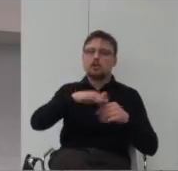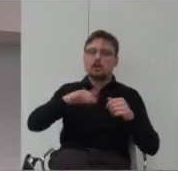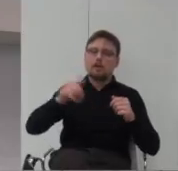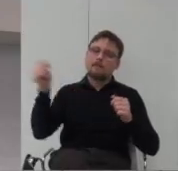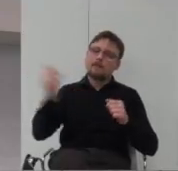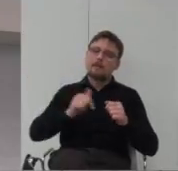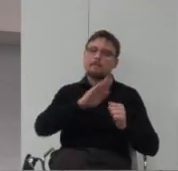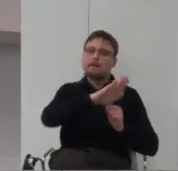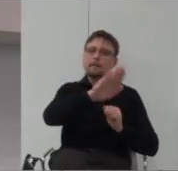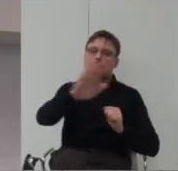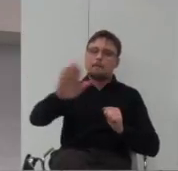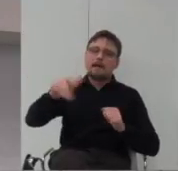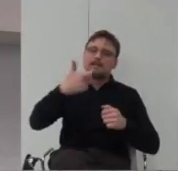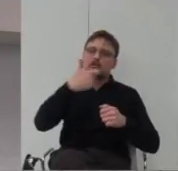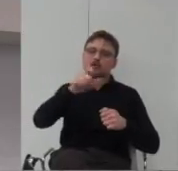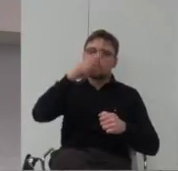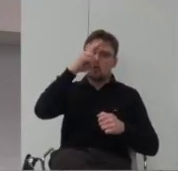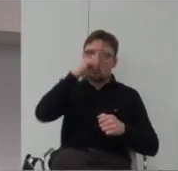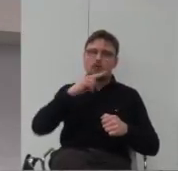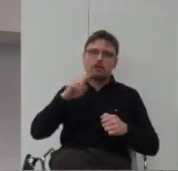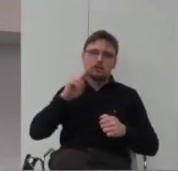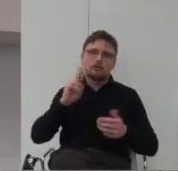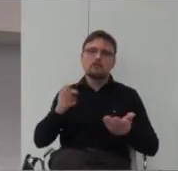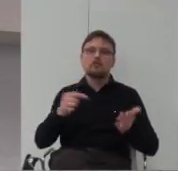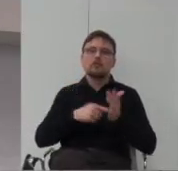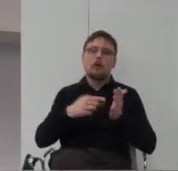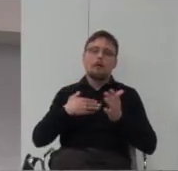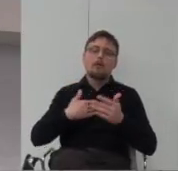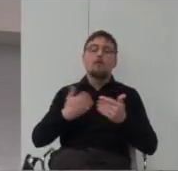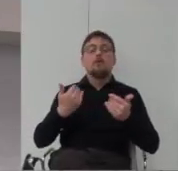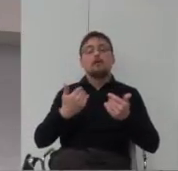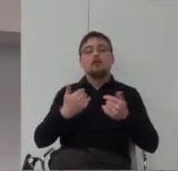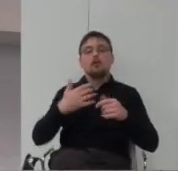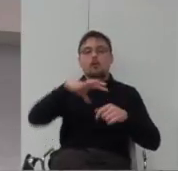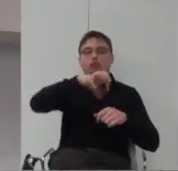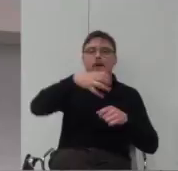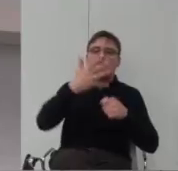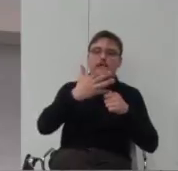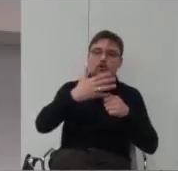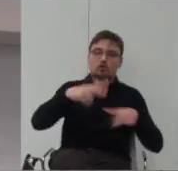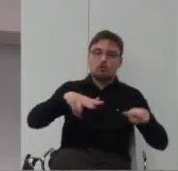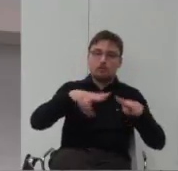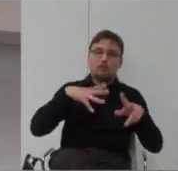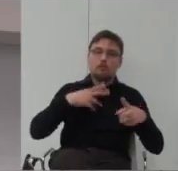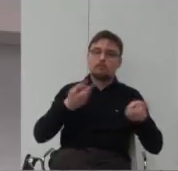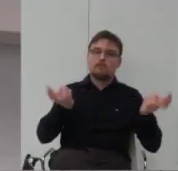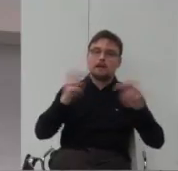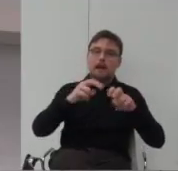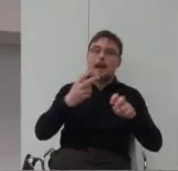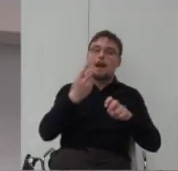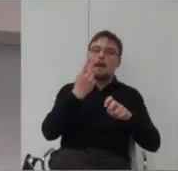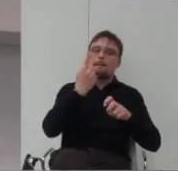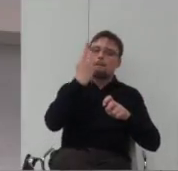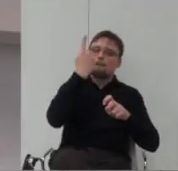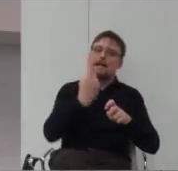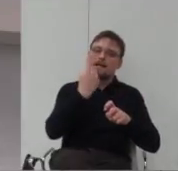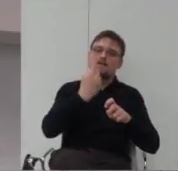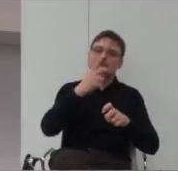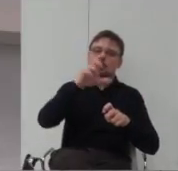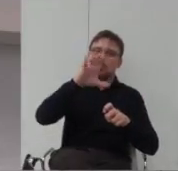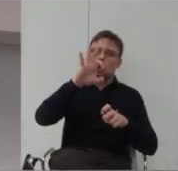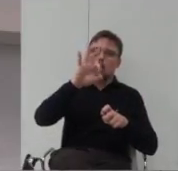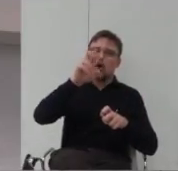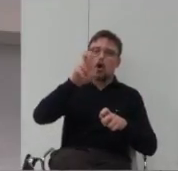opublikowany artykuł zatytułowany „Dzieci powinny mieć 100 rodziców”, co było takim impulsem dla grupy 50